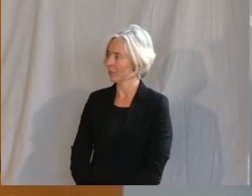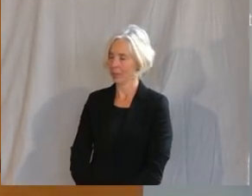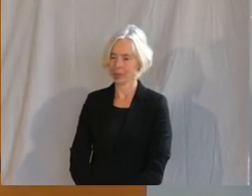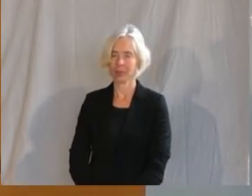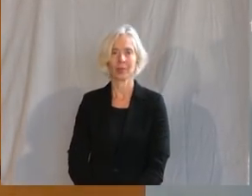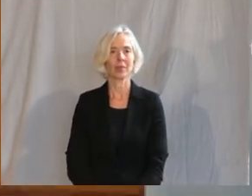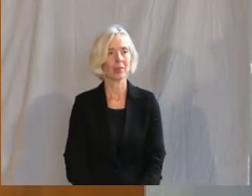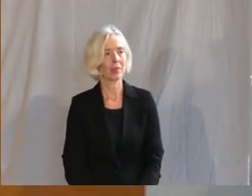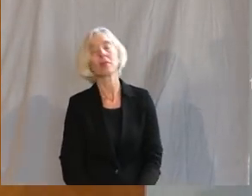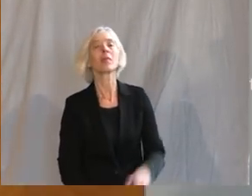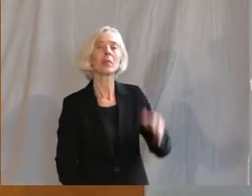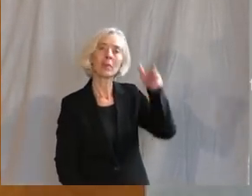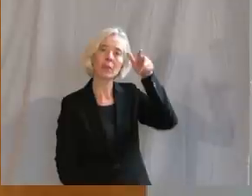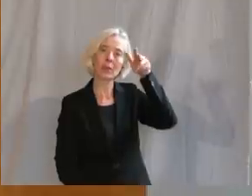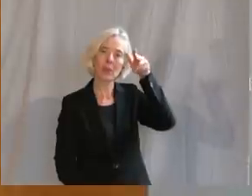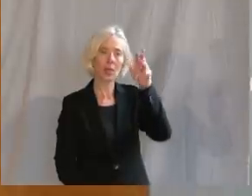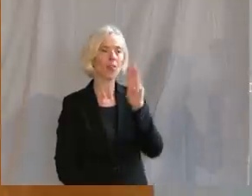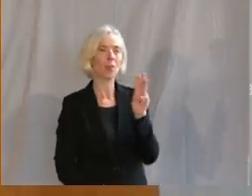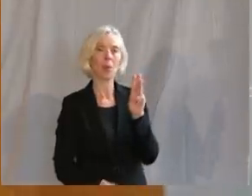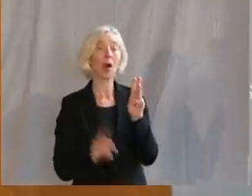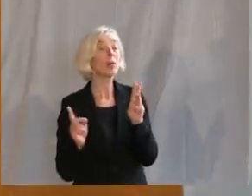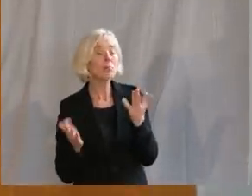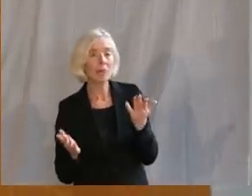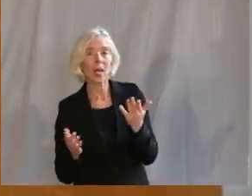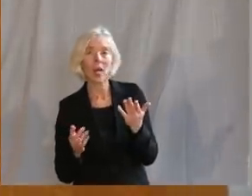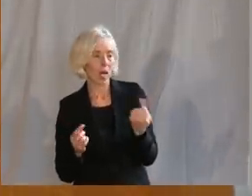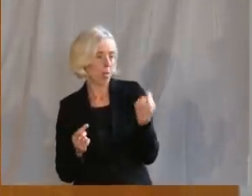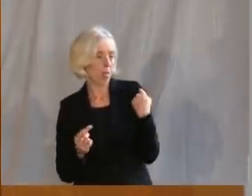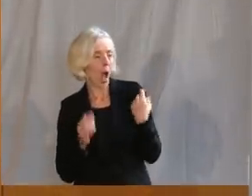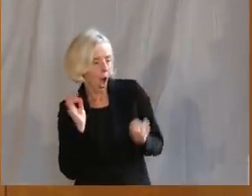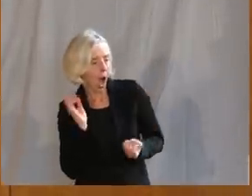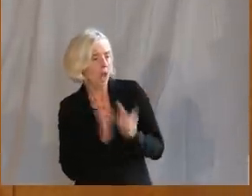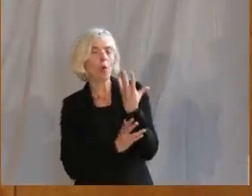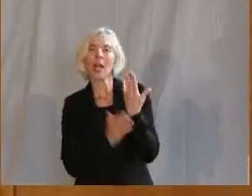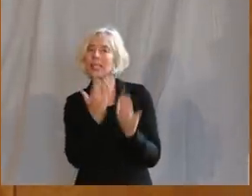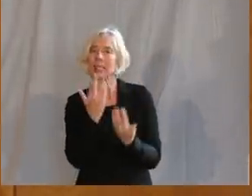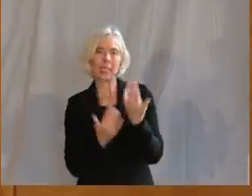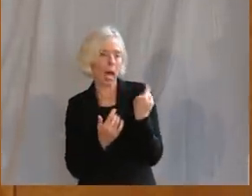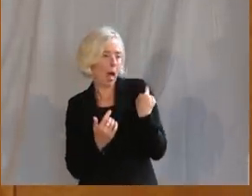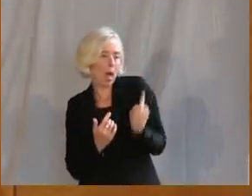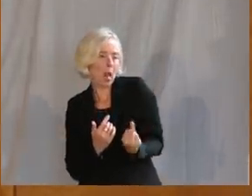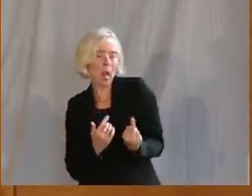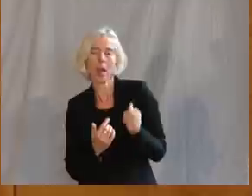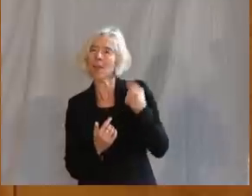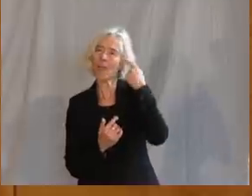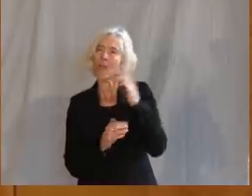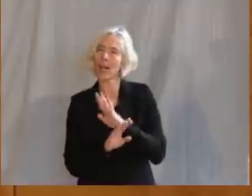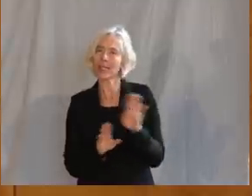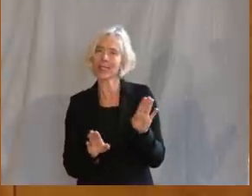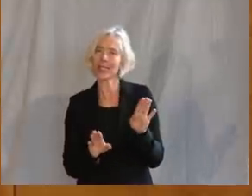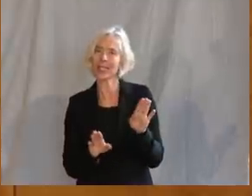Also ich habe tatsächlich jetzt die Zahlen der letzten Woche jetzt noch nicht gesehen. Allerdings haben wir keinerlei Meldung, dass